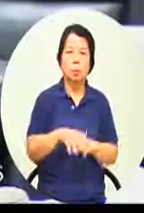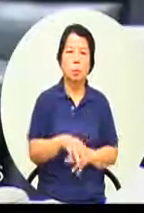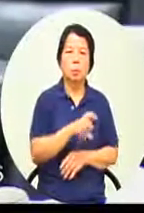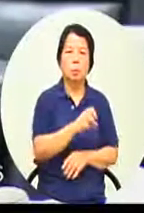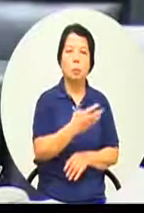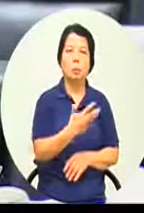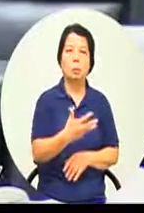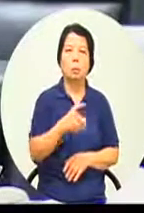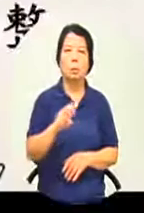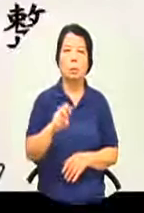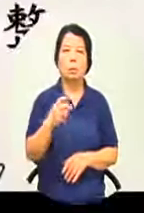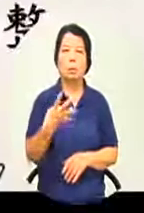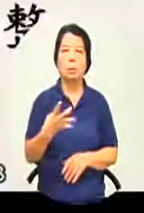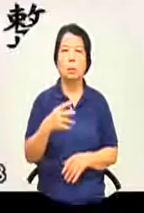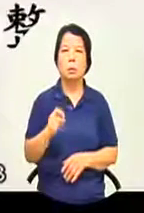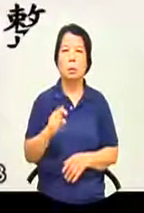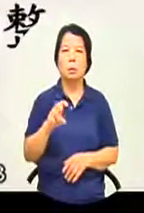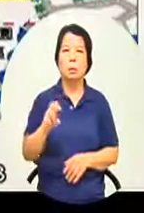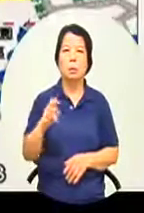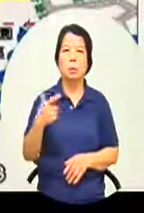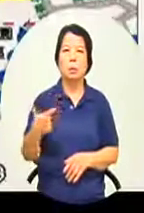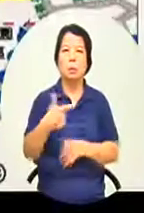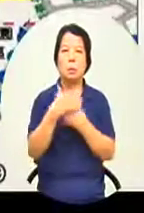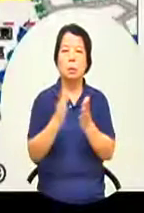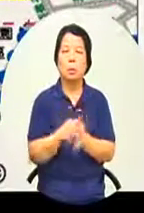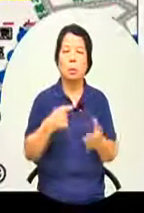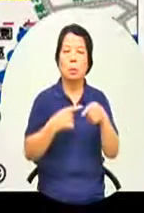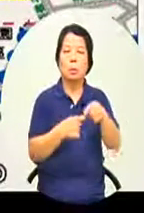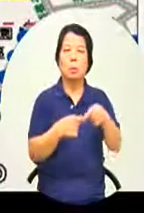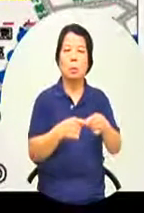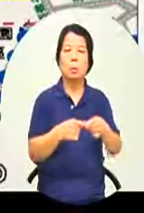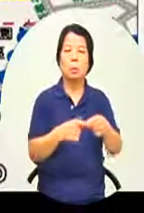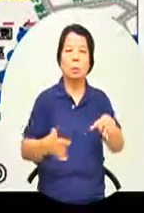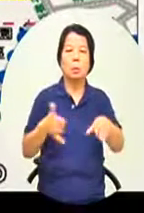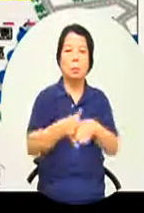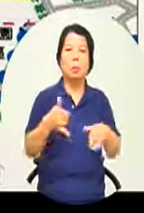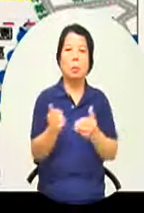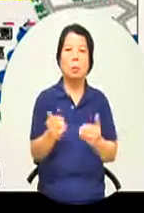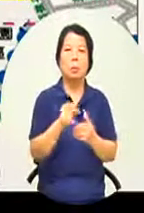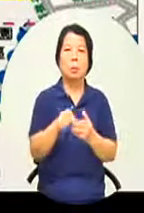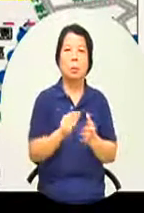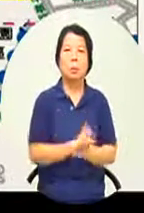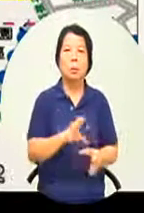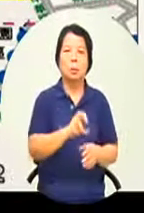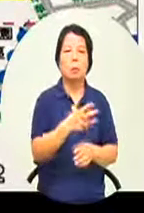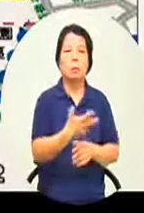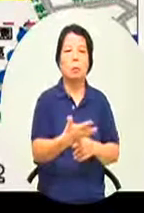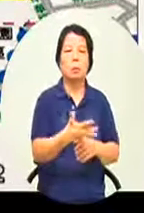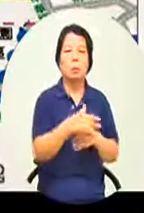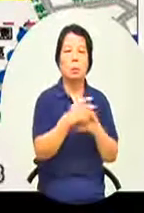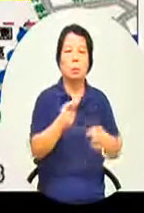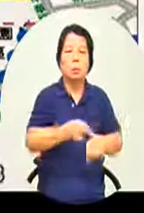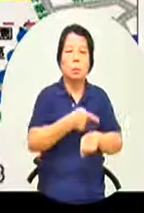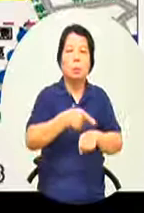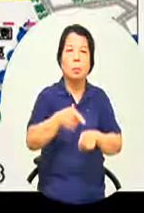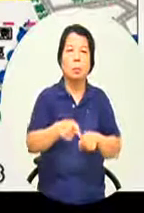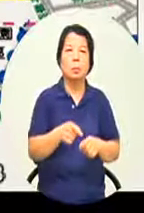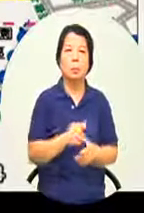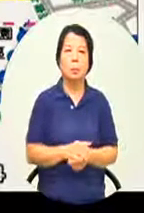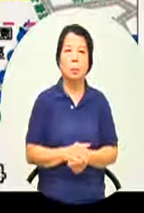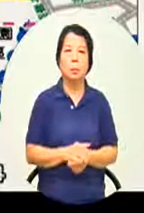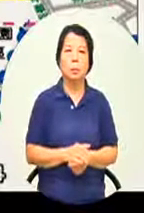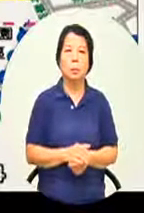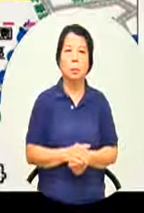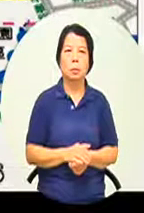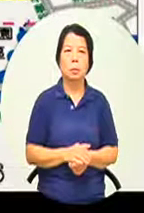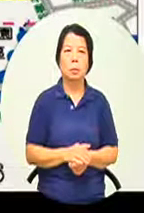跟36公车搭乘的路线问题哈。我先跟你谈一下38哈，38是位于它我把它